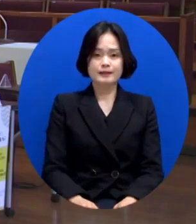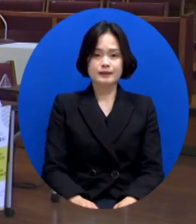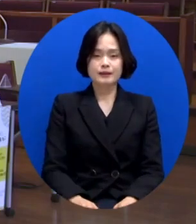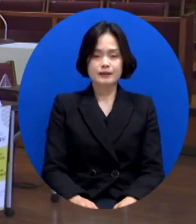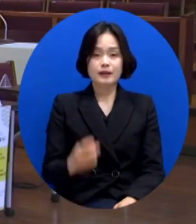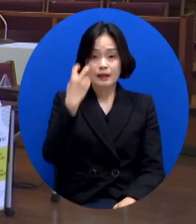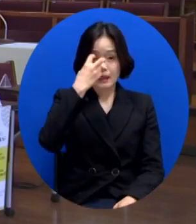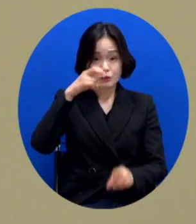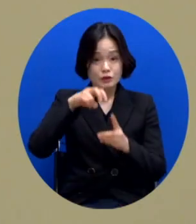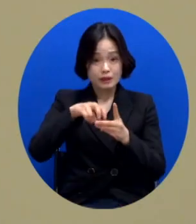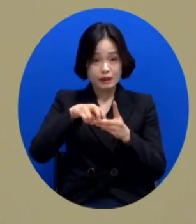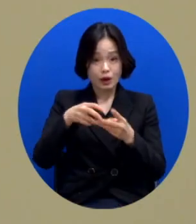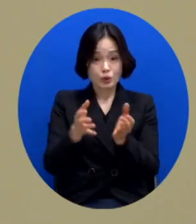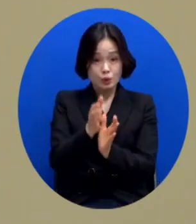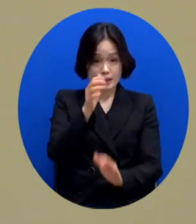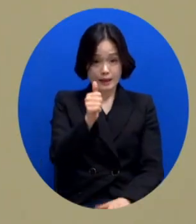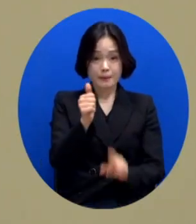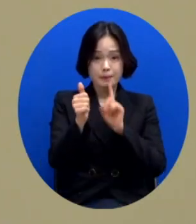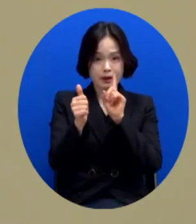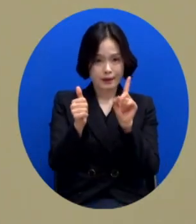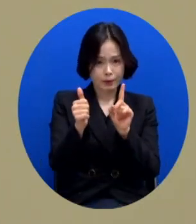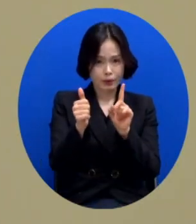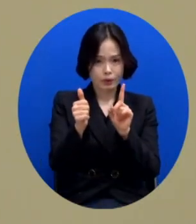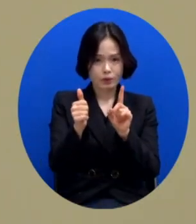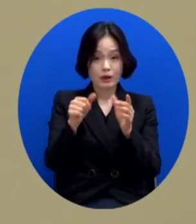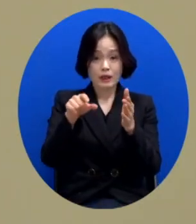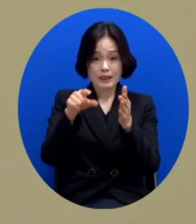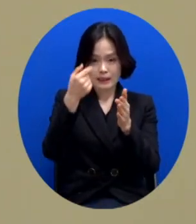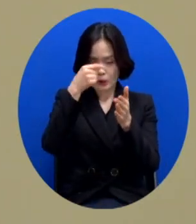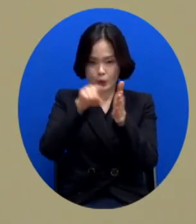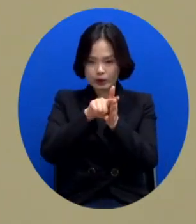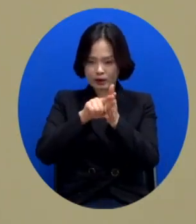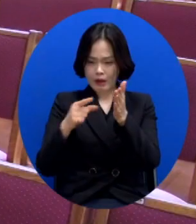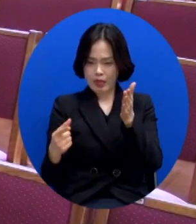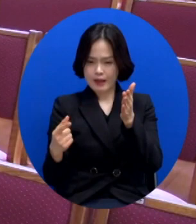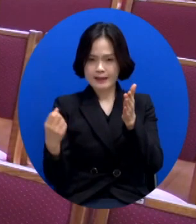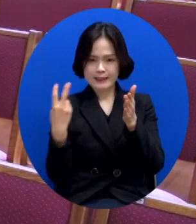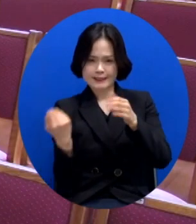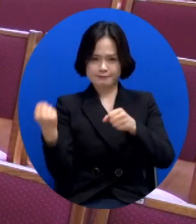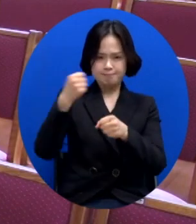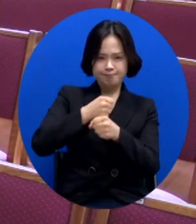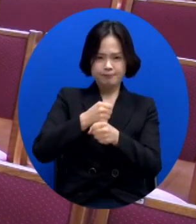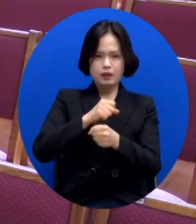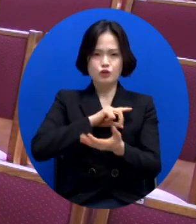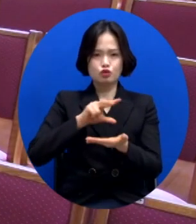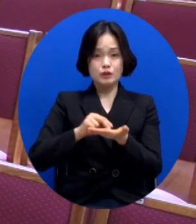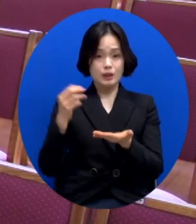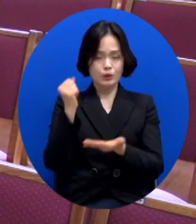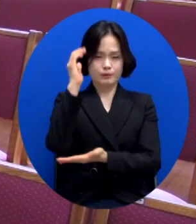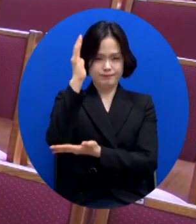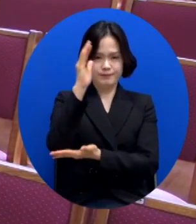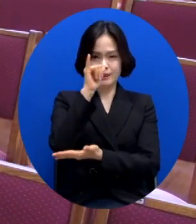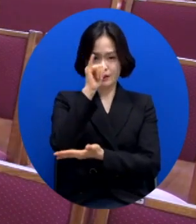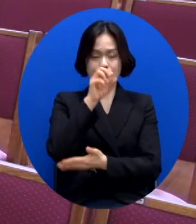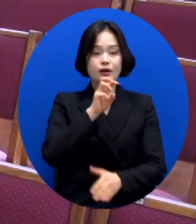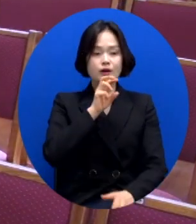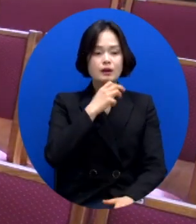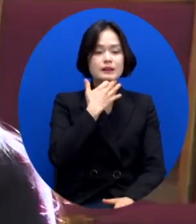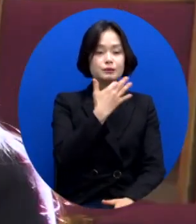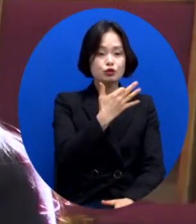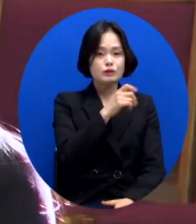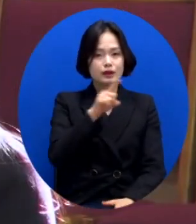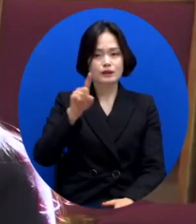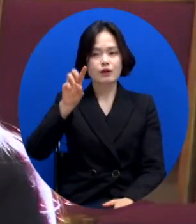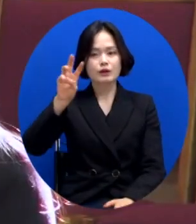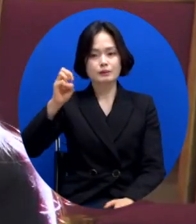송혜교 소장은 기독교 신앙의 해체와 재구성 을 주제로 발표했습니다 이번 조사는 만 19세 에서 39세 기독 청년